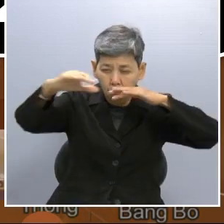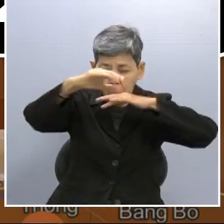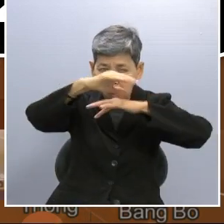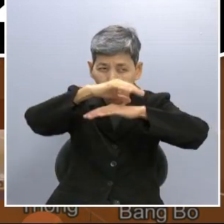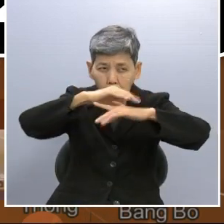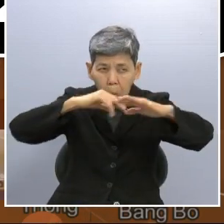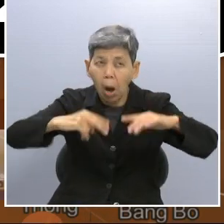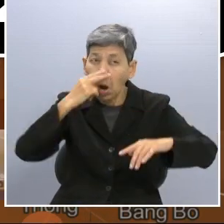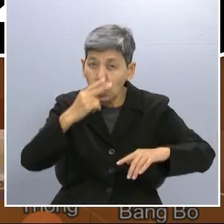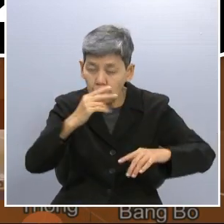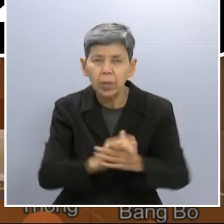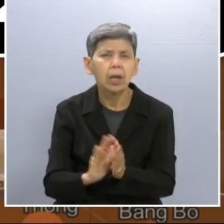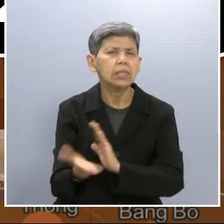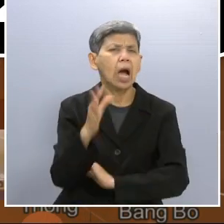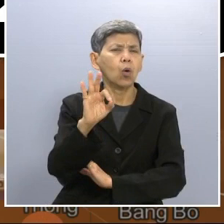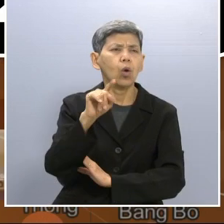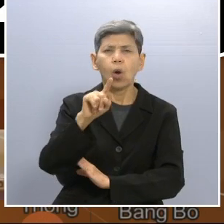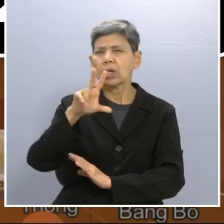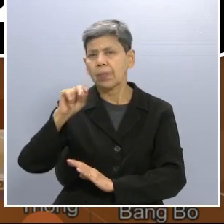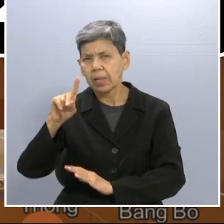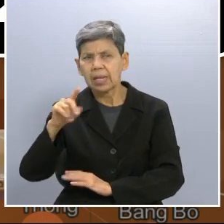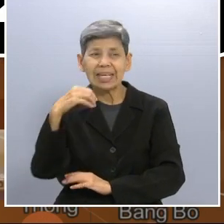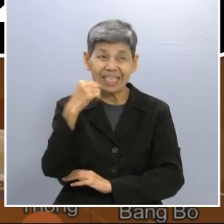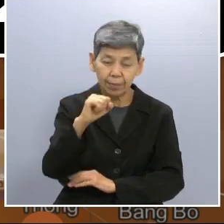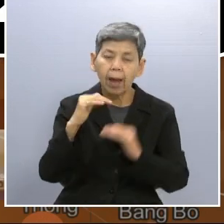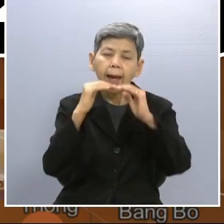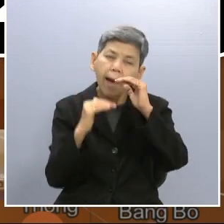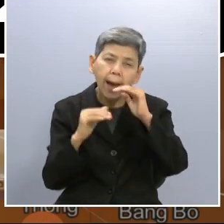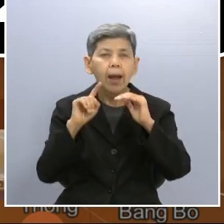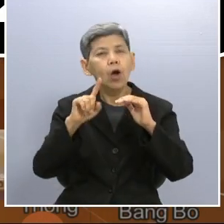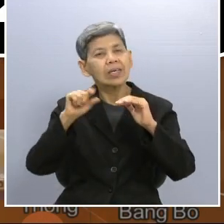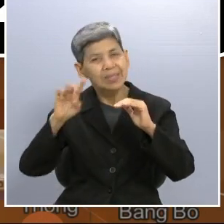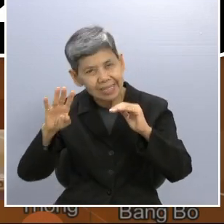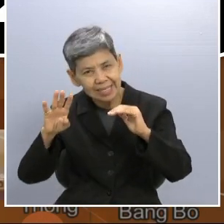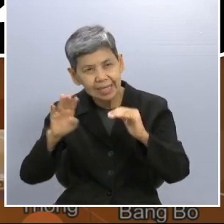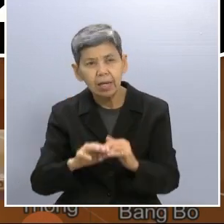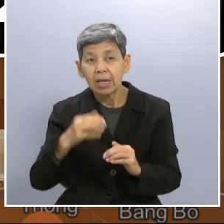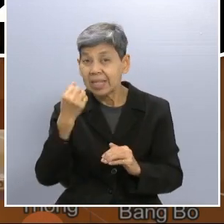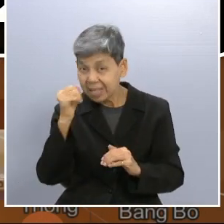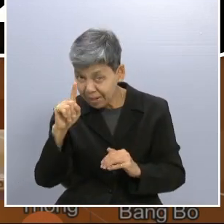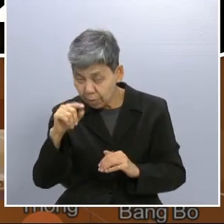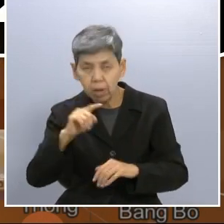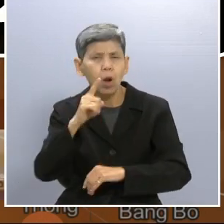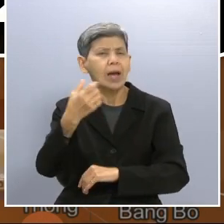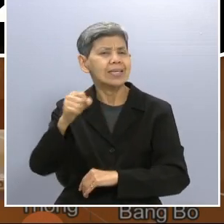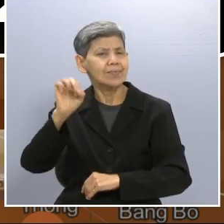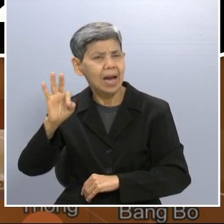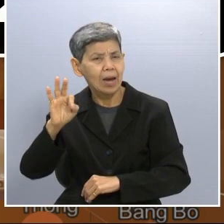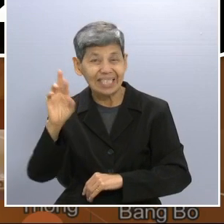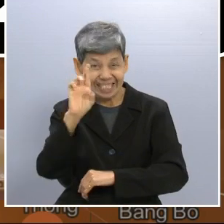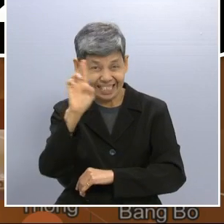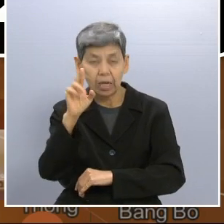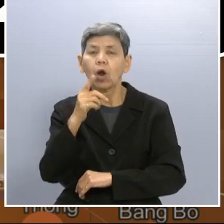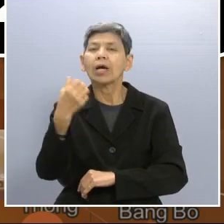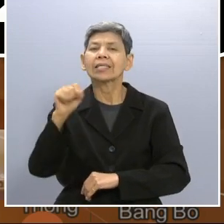คิวไอนะคะ 9โมงเช้า 131 10โมงลดลงมาเหลือ 124 11โมง 119และเที่ยงก็